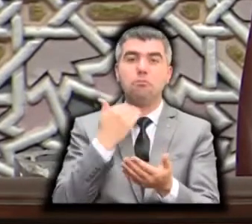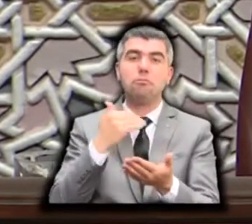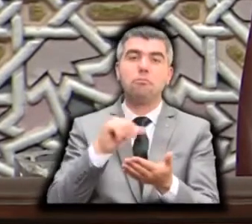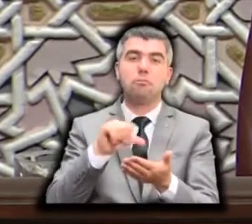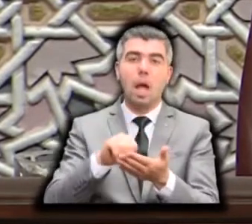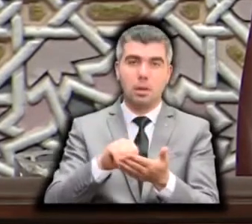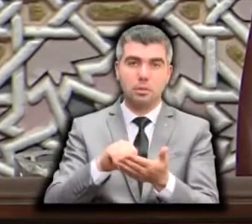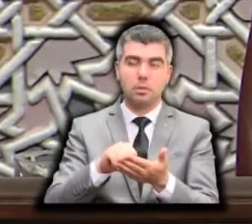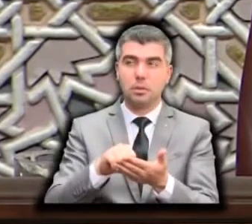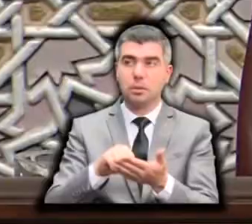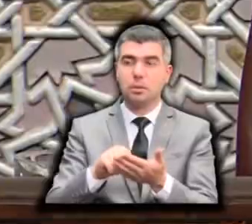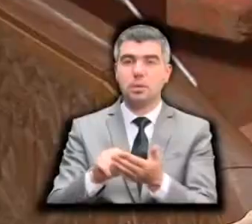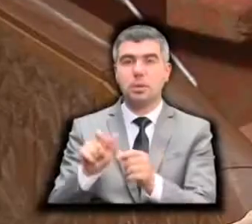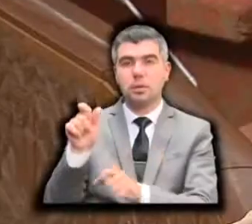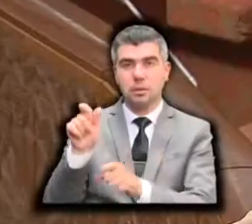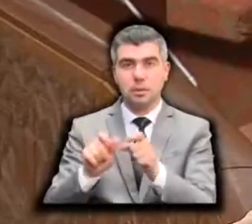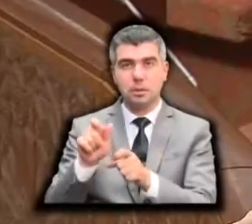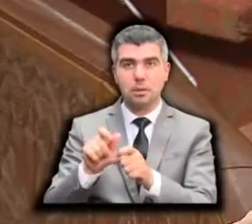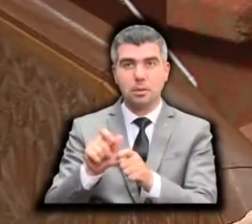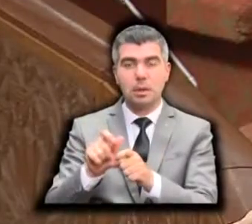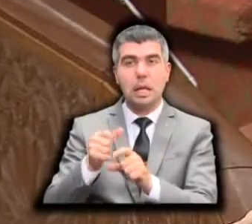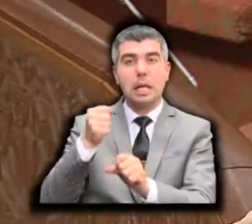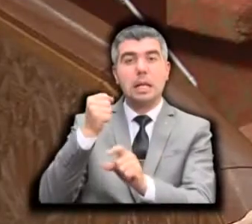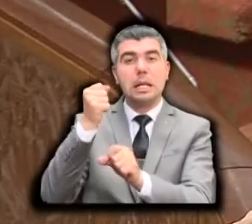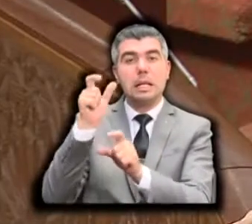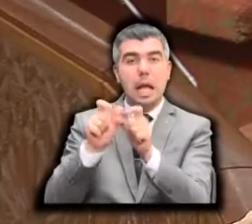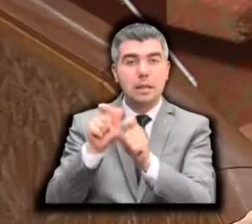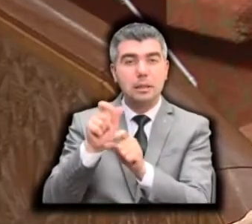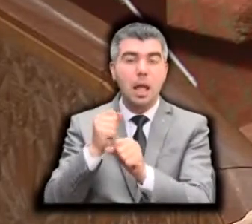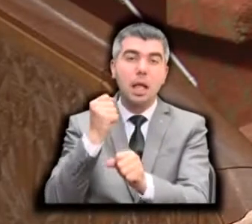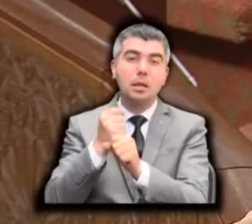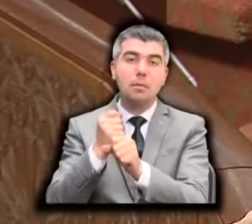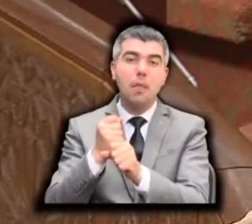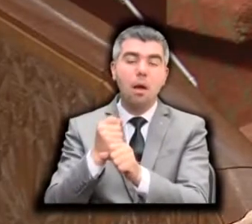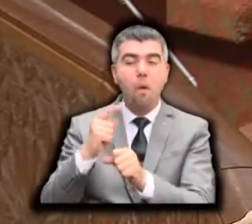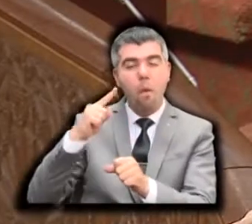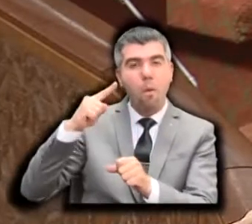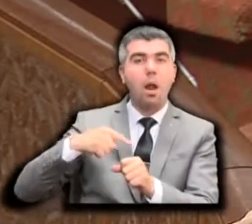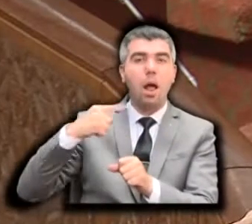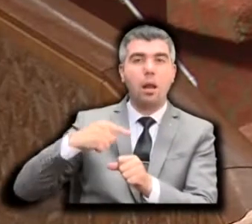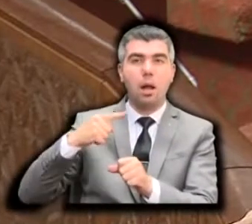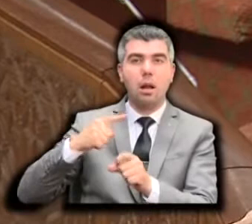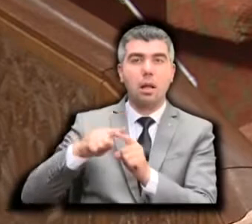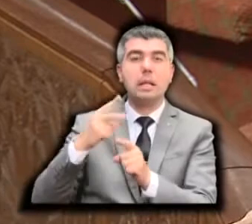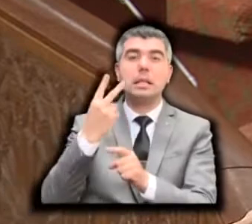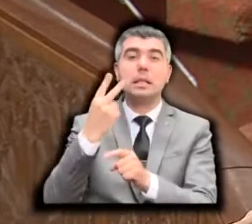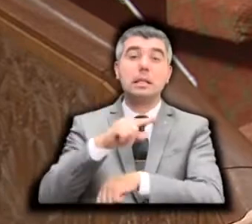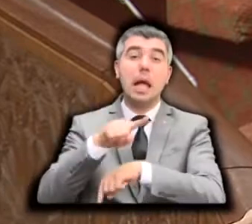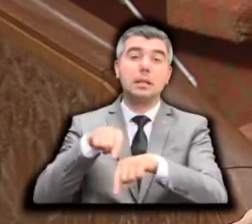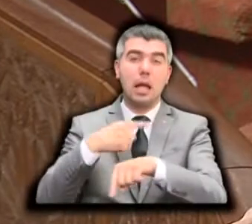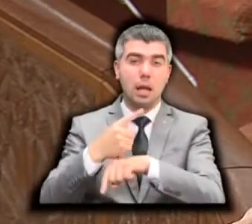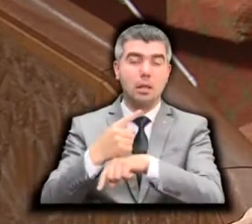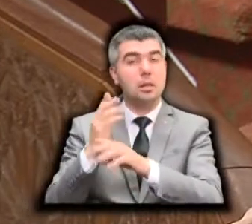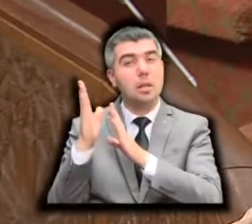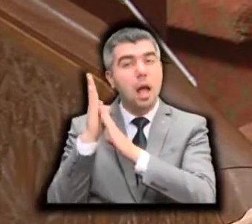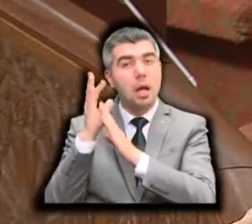وفاء لهاد الناس اللي كانوا تيشتغلوا يوميا وتينعسوا ساعتين المكانه في الليل، واللي خص